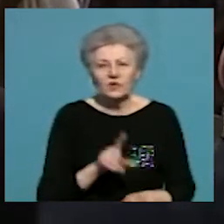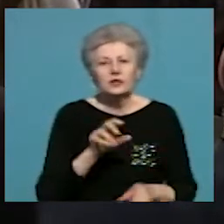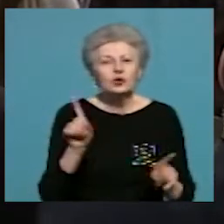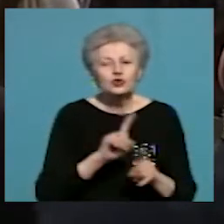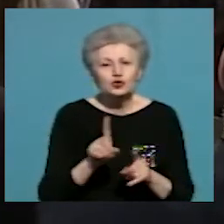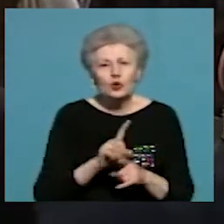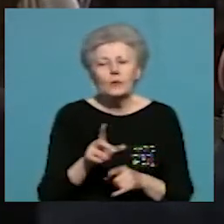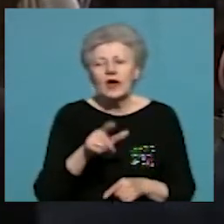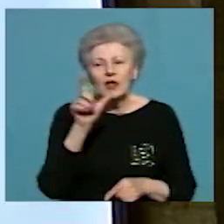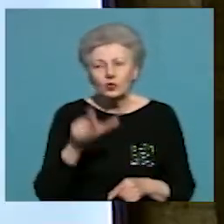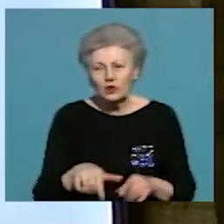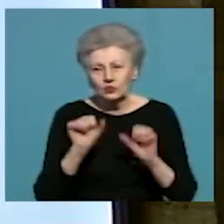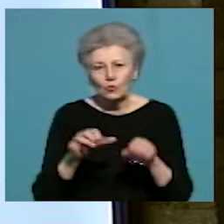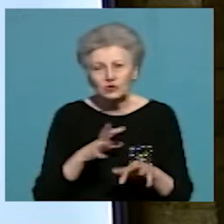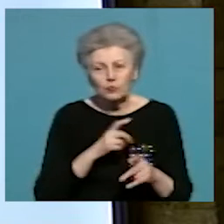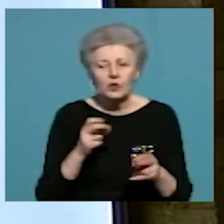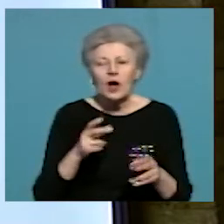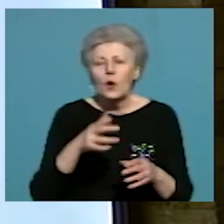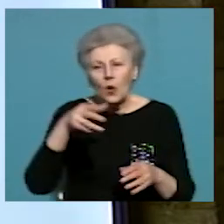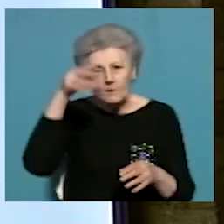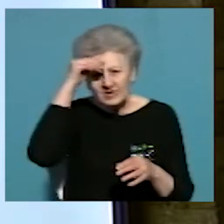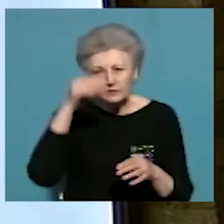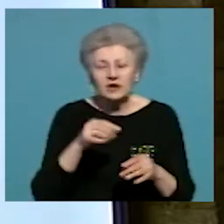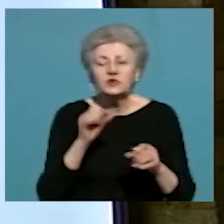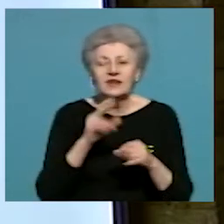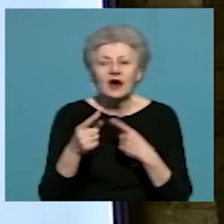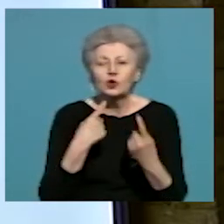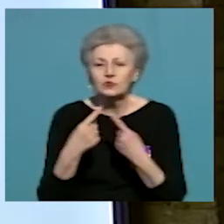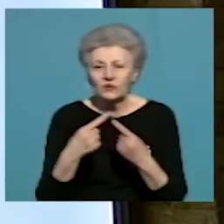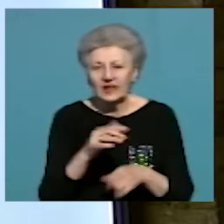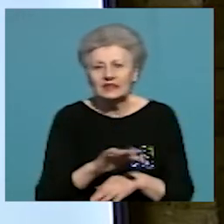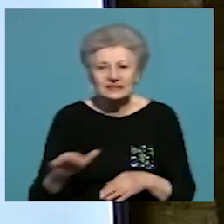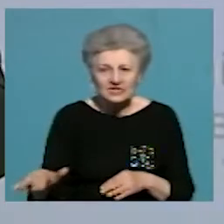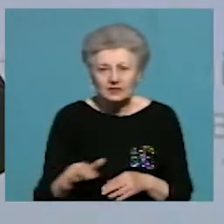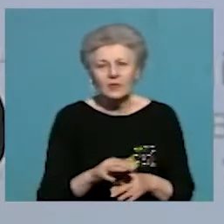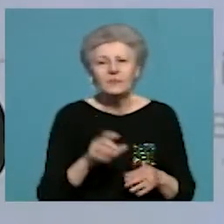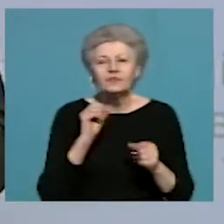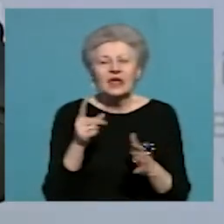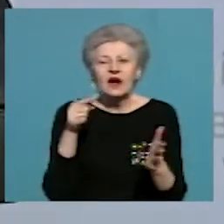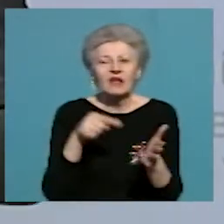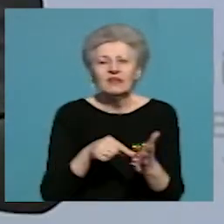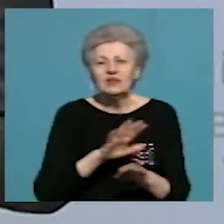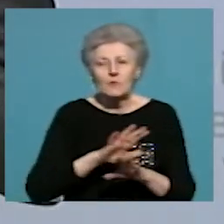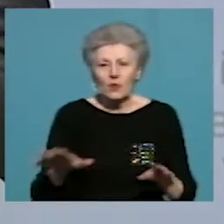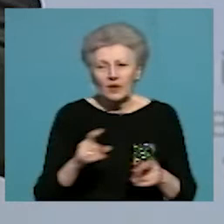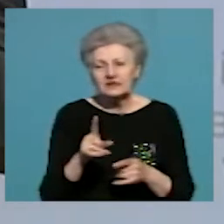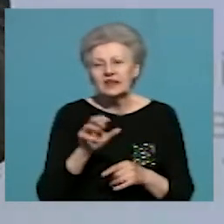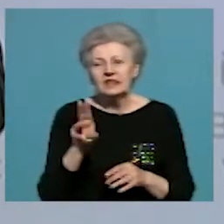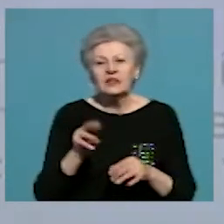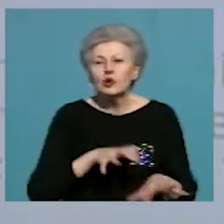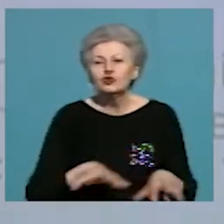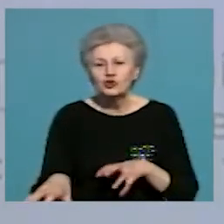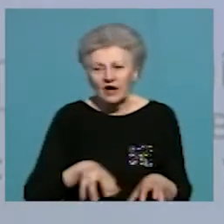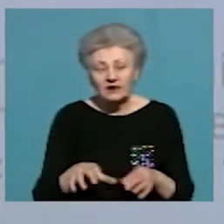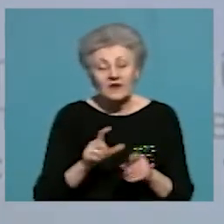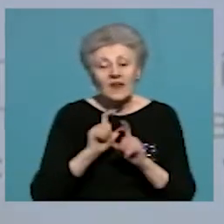убезпечити дитину в інтернеті, як розмовляти з дітьми про спілкування в соцмережах, як не попастися на виверти цифрових шахраїв. Відповіді на